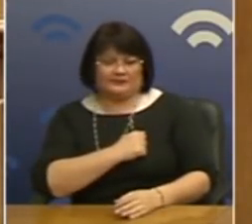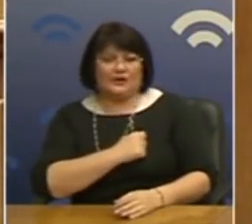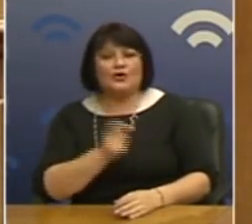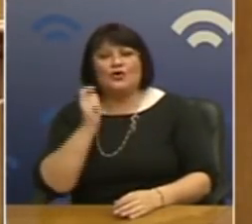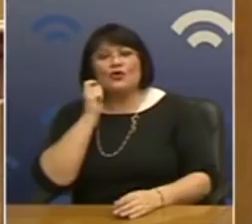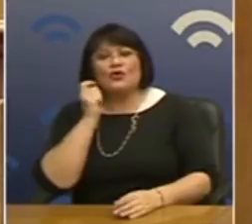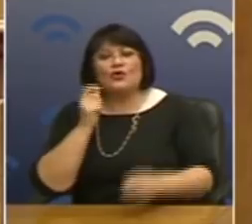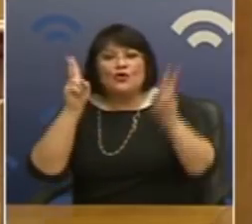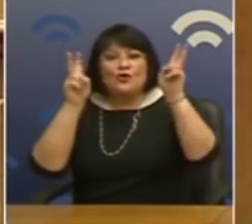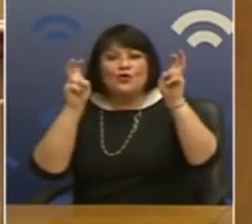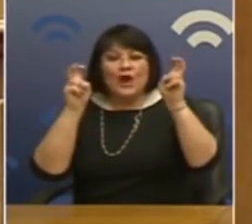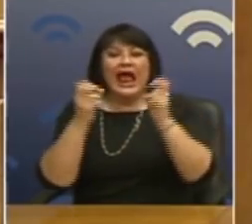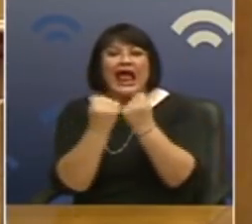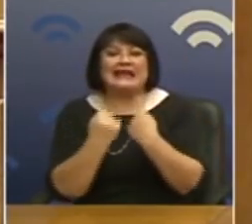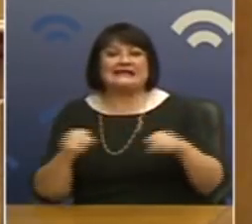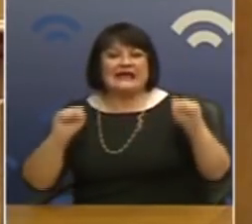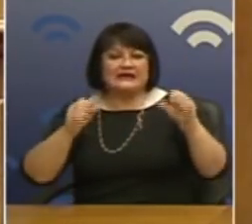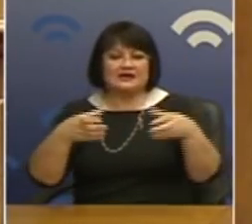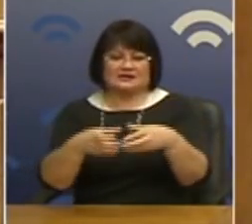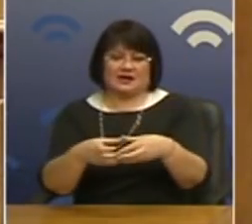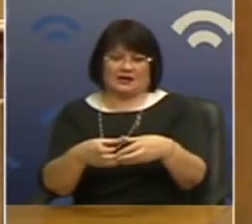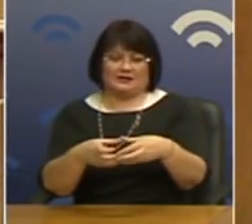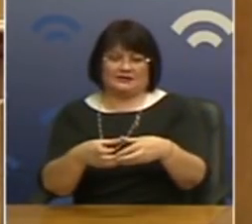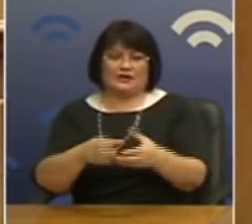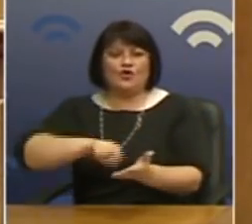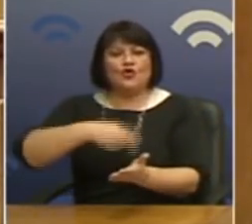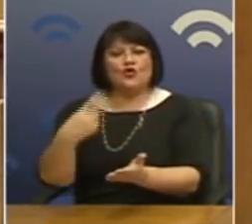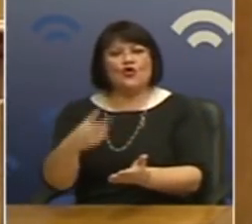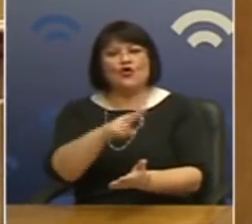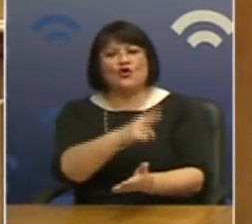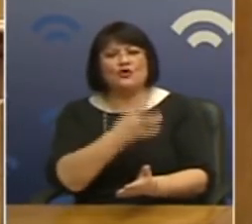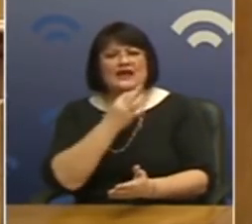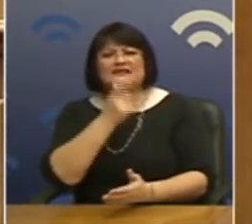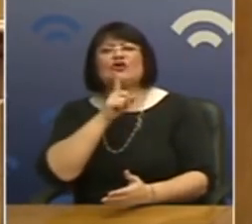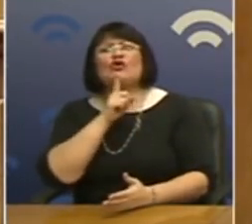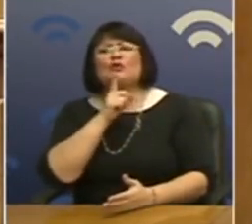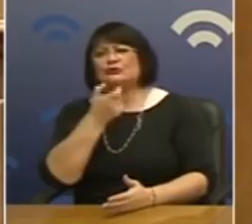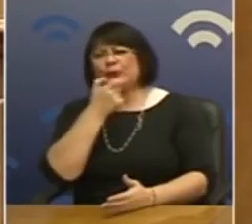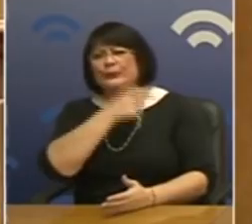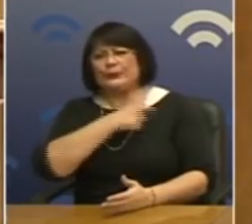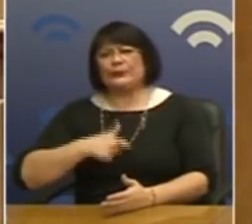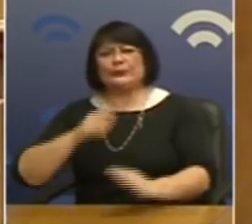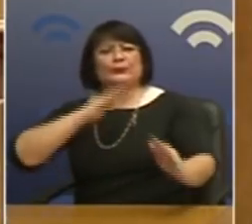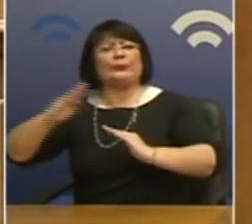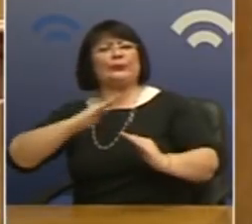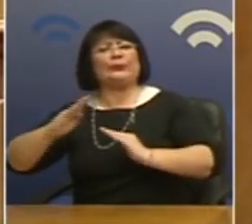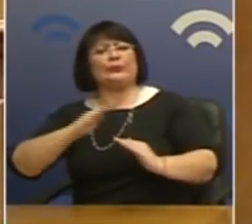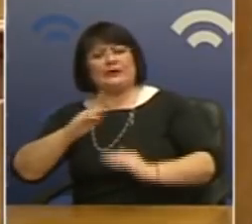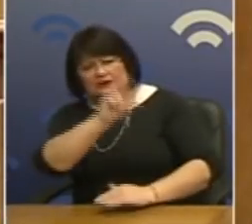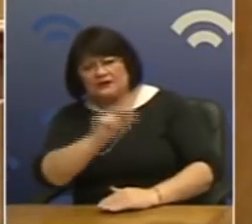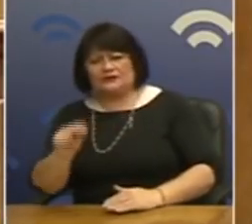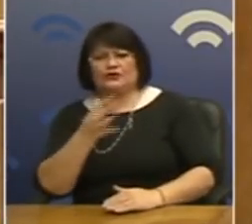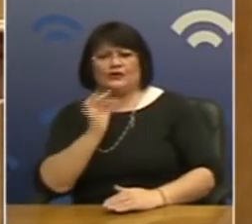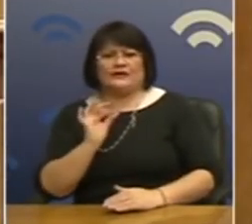ονομαζόμενων ανεξάρτητων αρχών, που παίζουν ρόλο περισσότερο στροχονόμοι επιχειρηματικών αλλά και πολιτικών